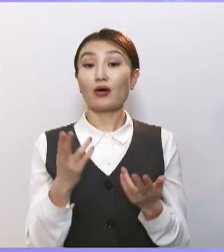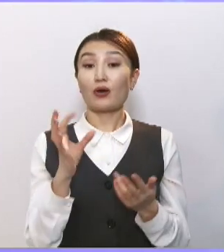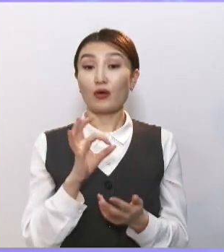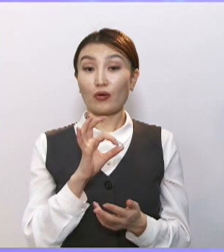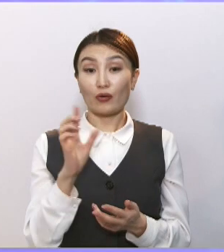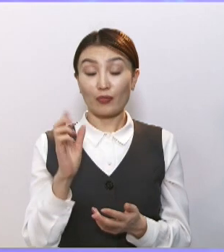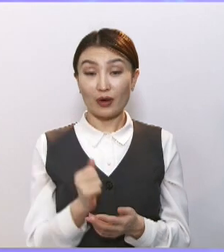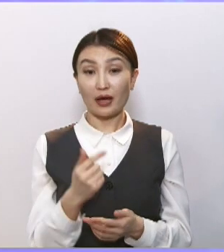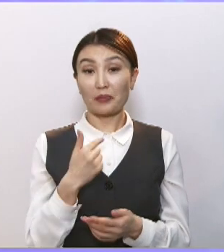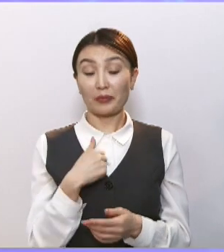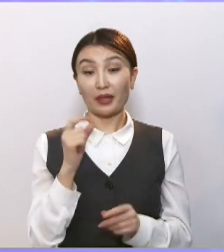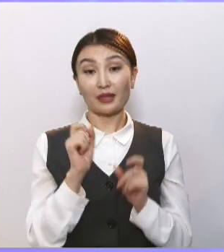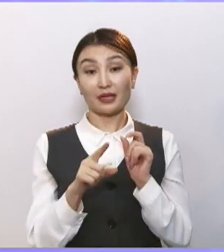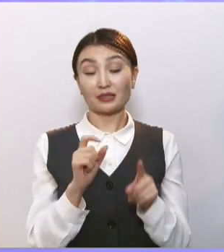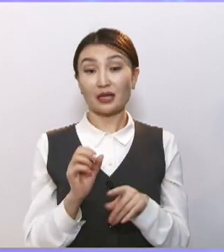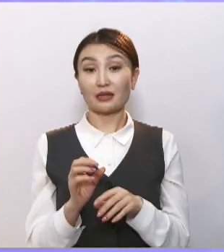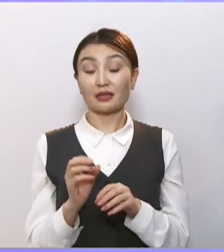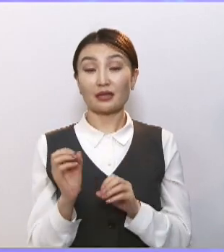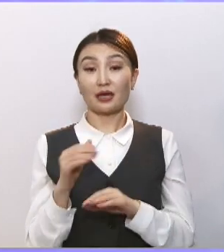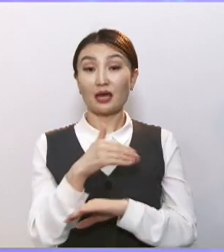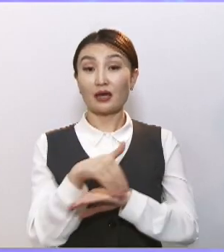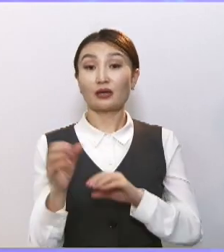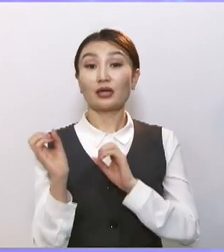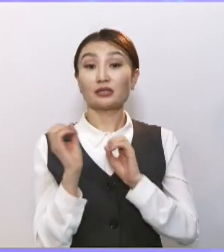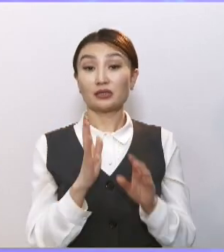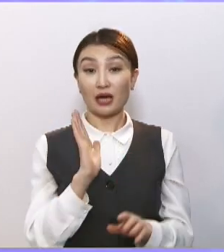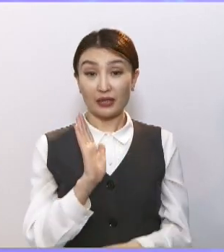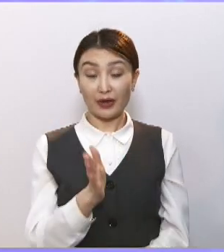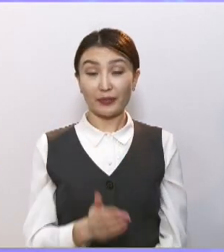Ооба, мен таштандыны чыгарамын.